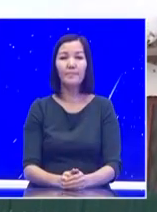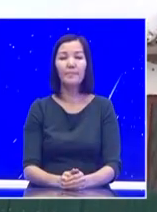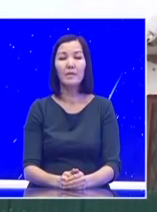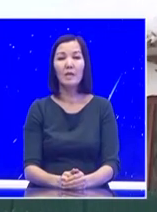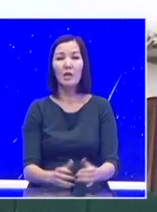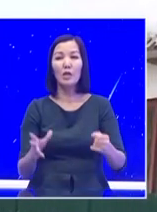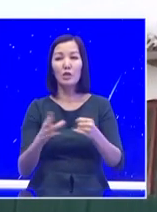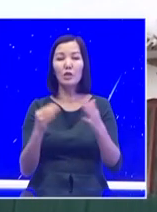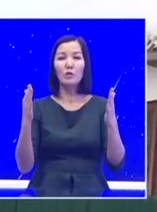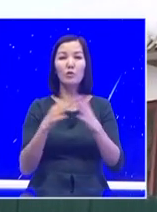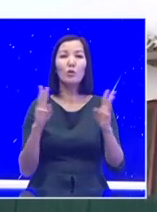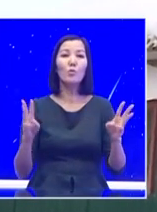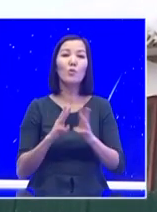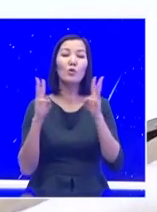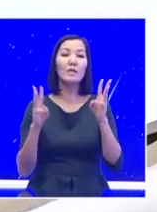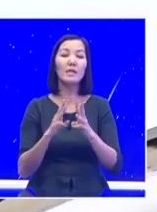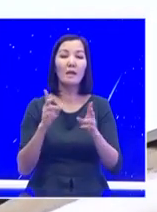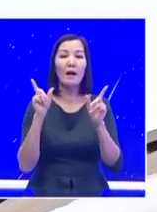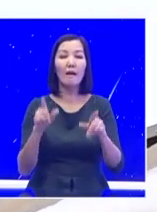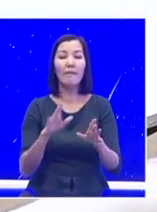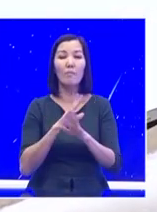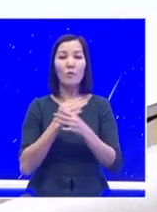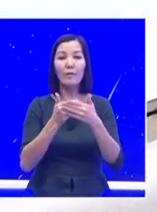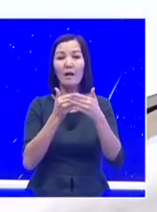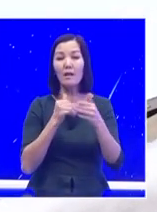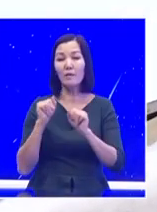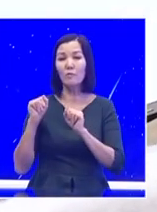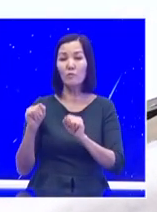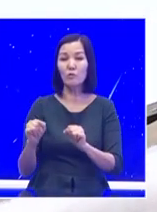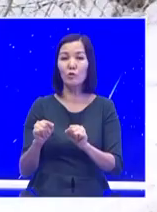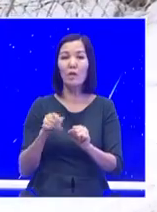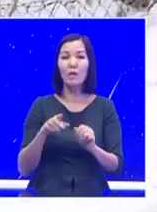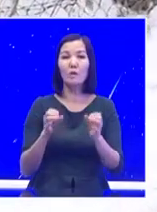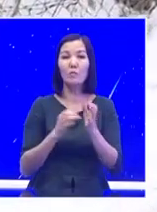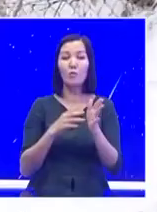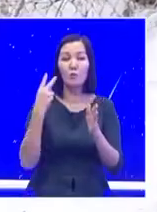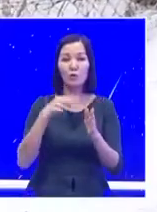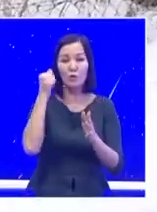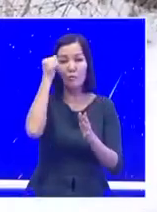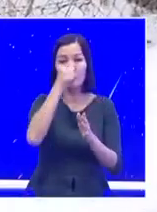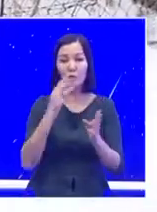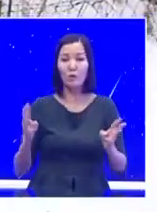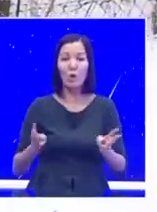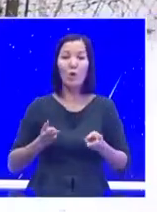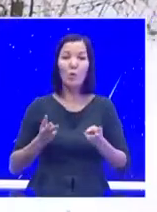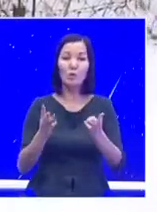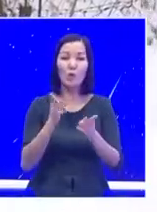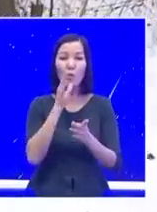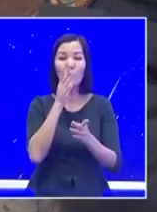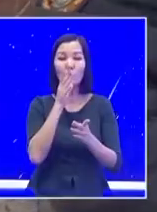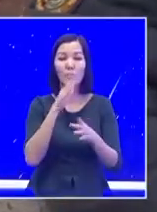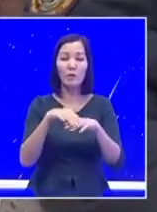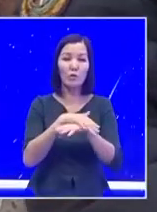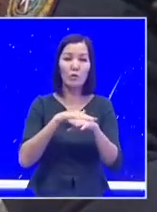Тұрғыны секторындағы өрттердің және адам өлімінің алдын алу үшін 2019-20 отшағу маусымында аудан